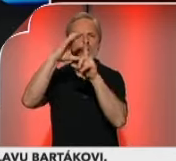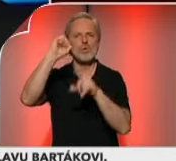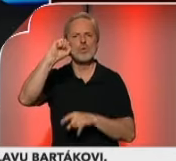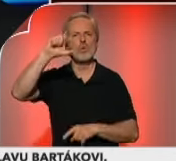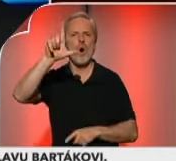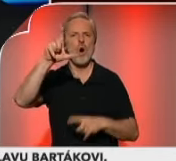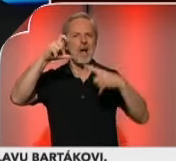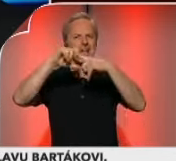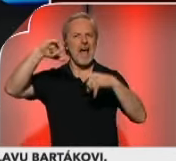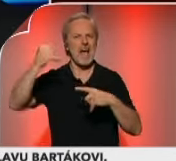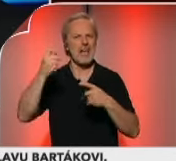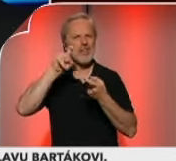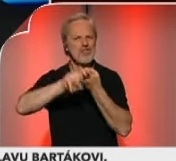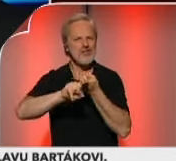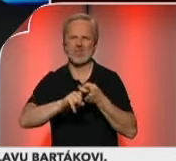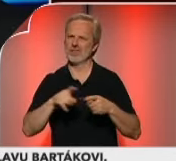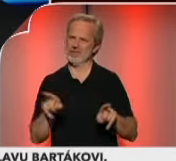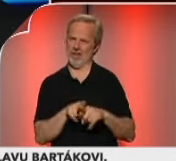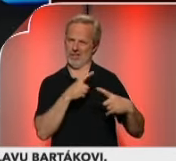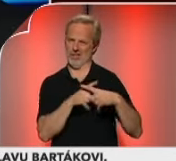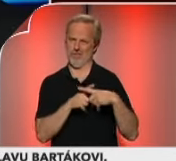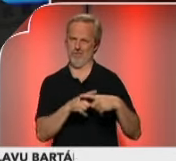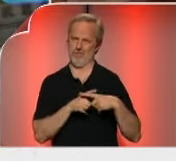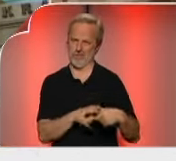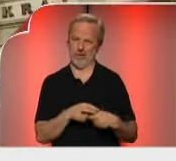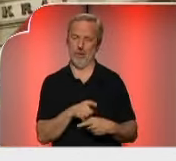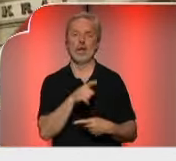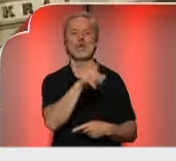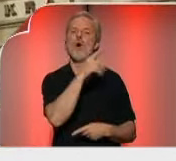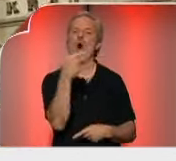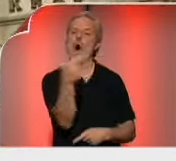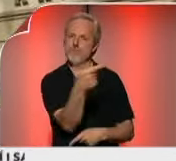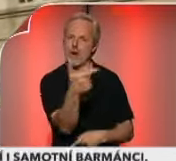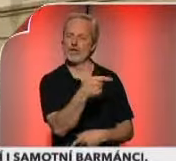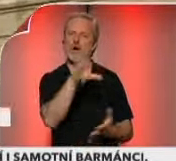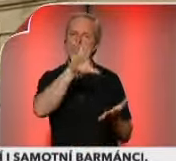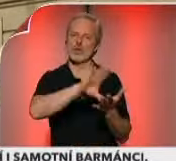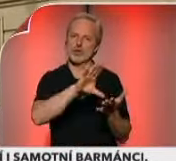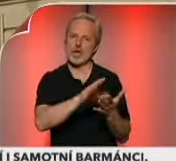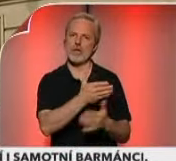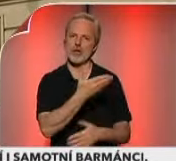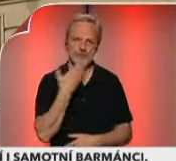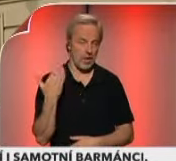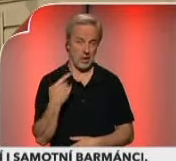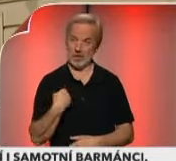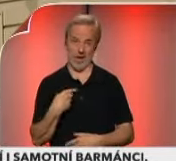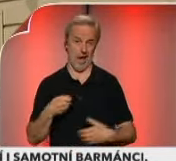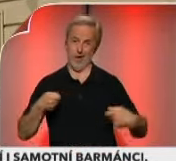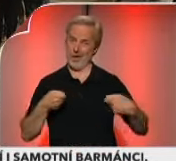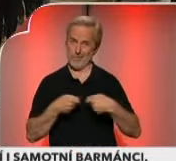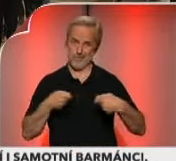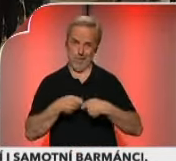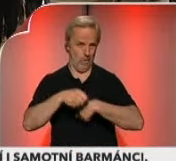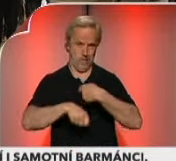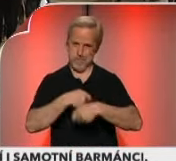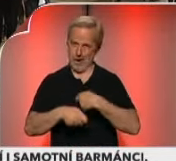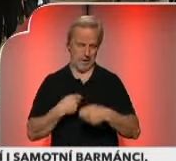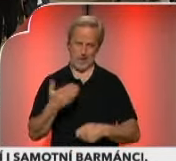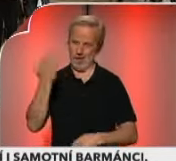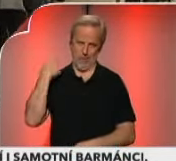vypadat politika sociální demokracie ve Středních Čechách tak určitě jsem nebyl člověk který by stál blízko nějakým